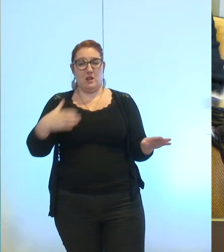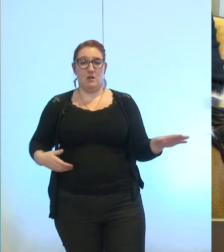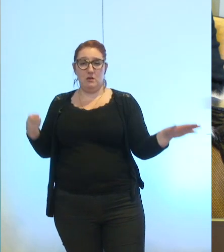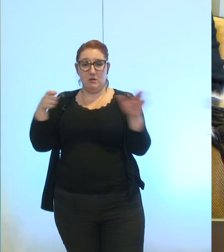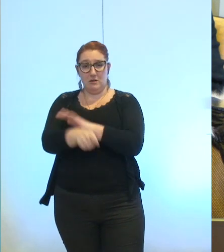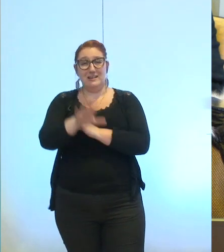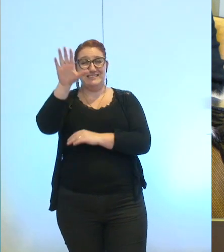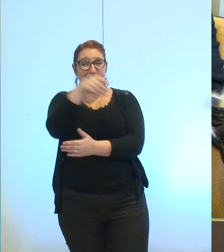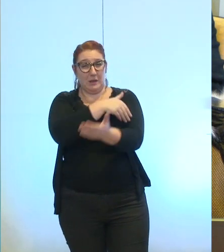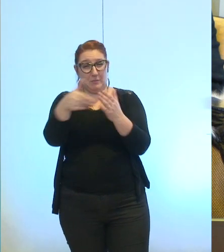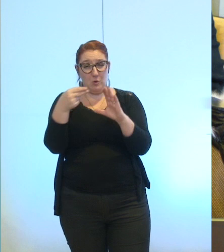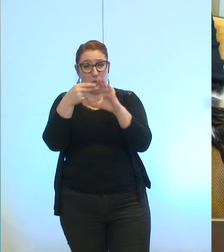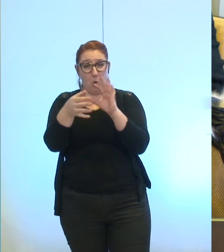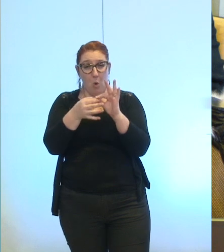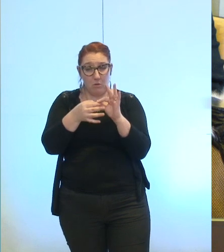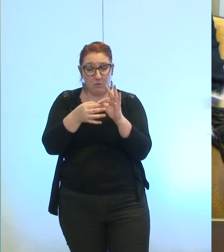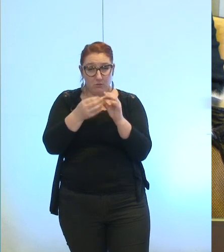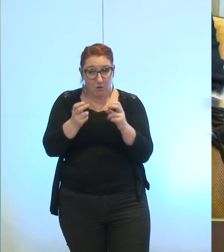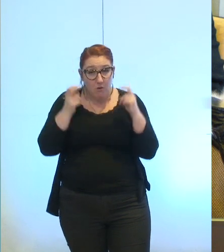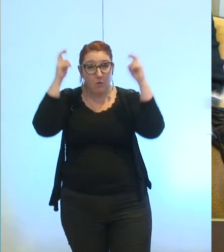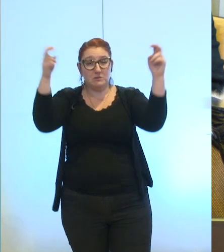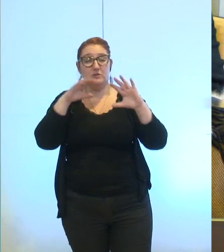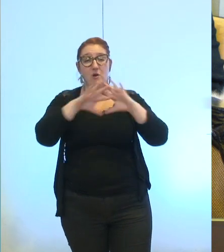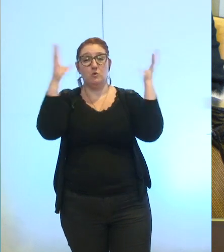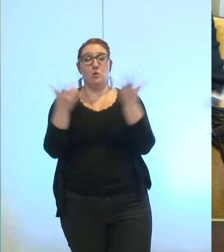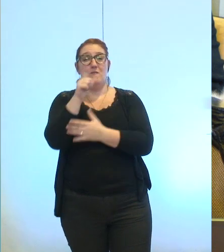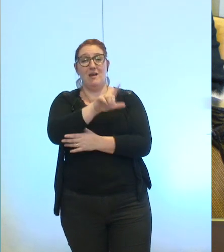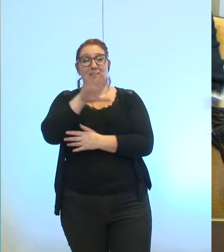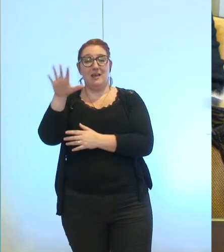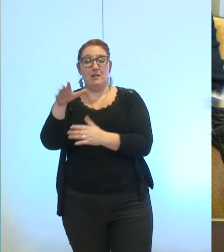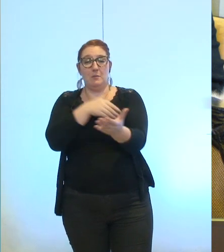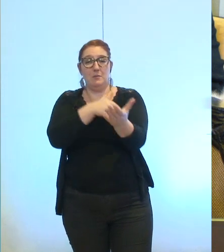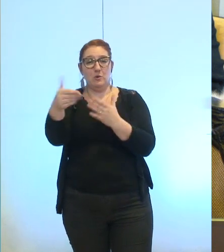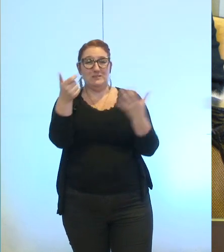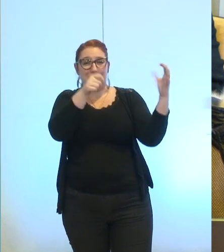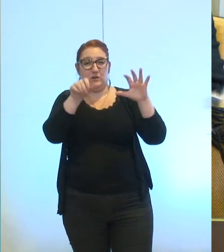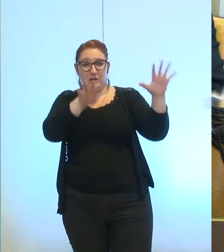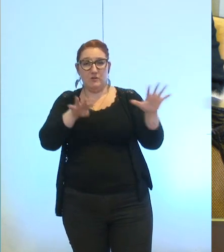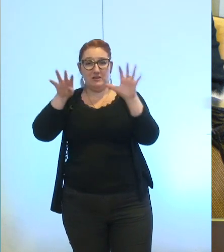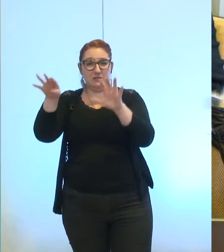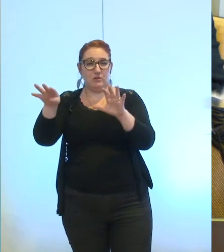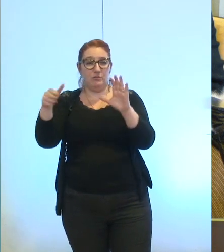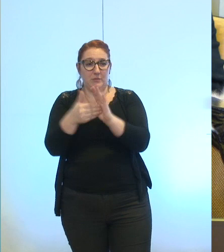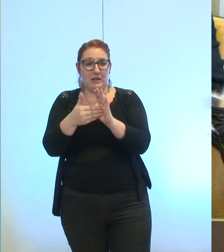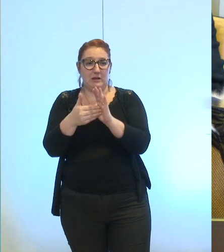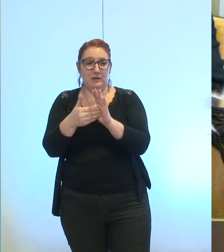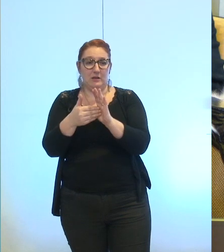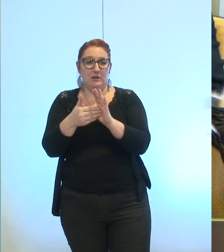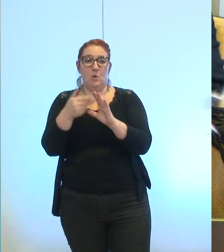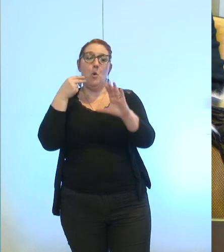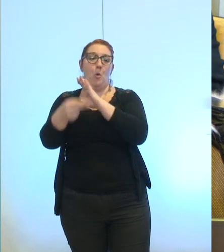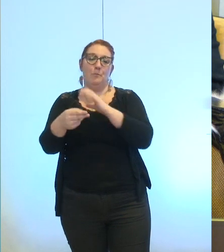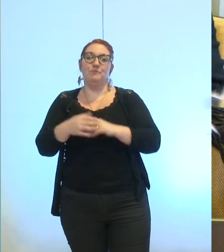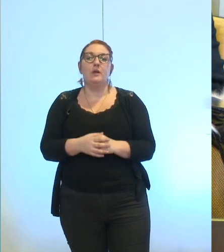d'euros elle atteint exa exactement 24699900 €. démontrant par les chiffres